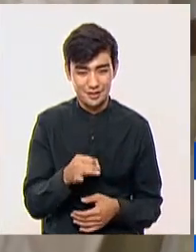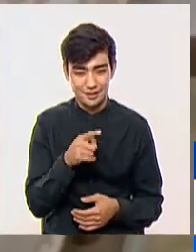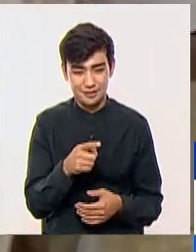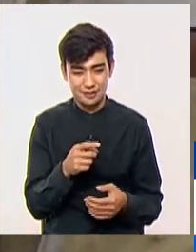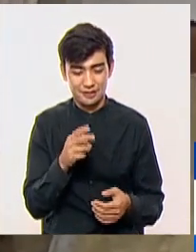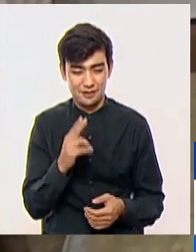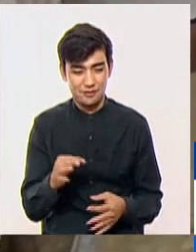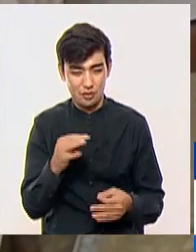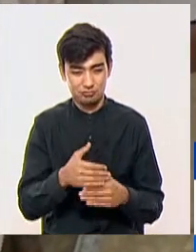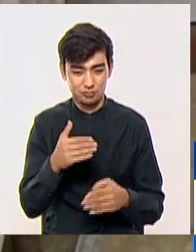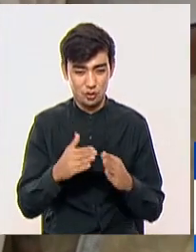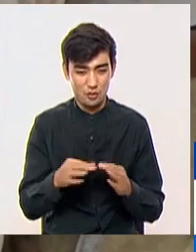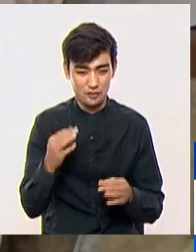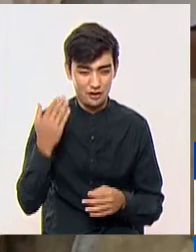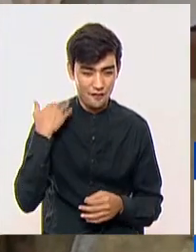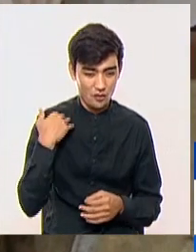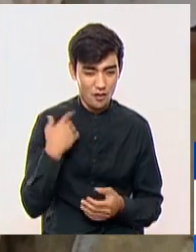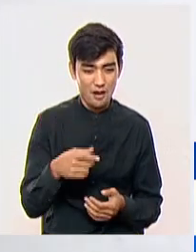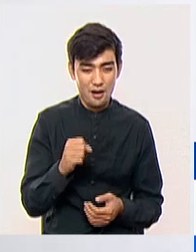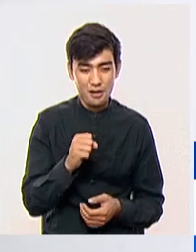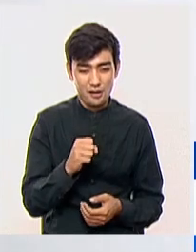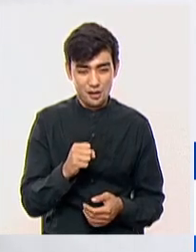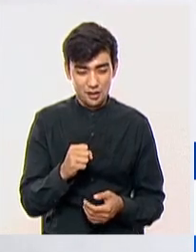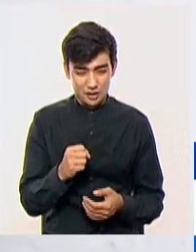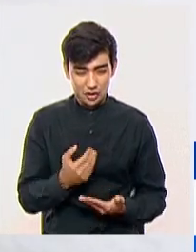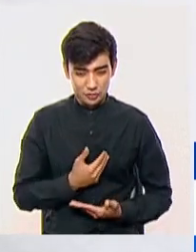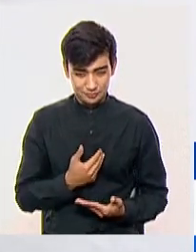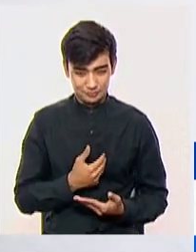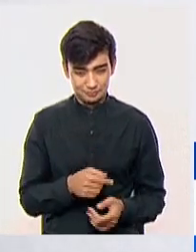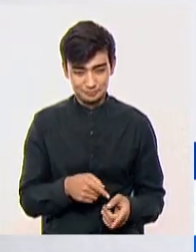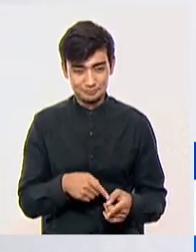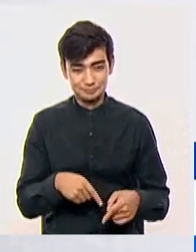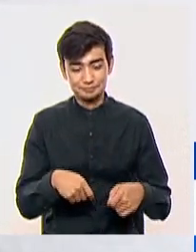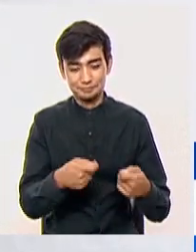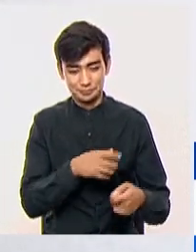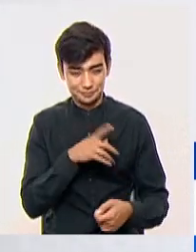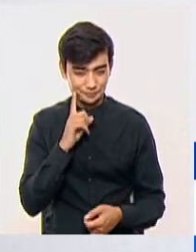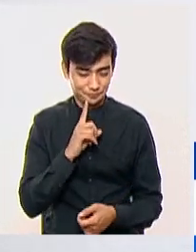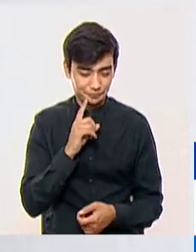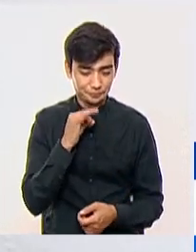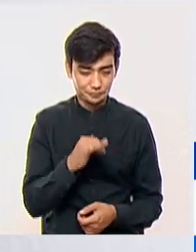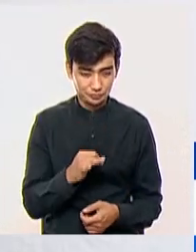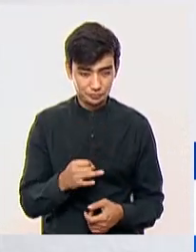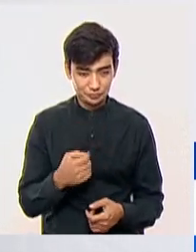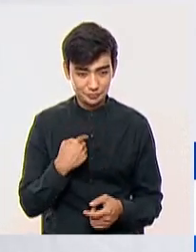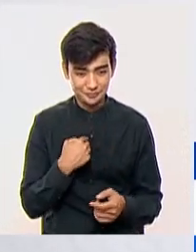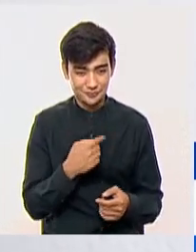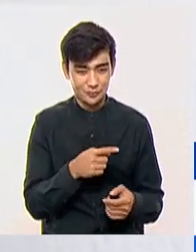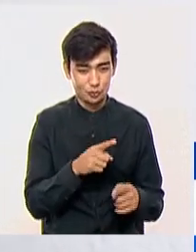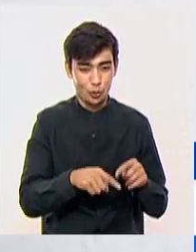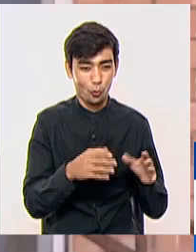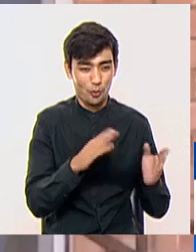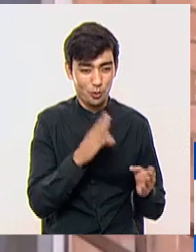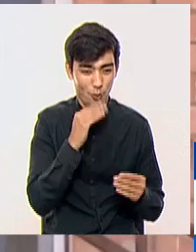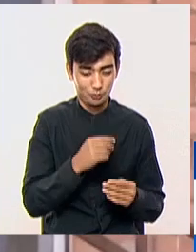көп қабатты үйдің пәтерлері бұрын апатты үйдің тұрғындары ретінде кезекке тұрған жандарға берілген. Көпшілік өзіміз апатты үйден әзер